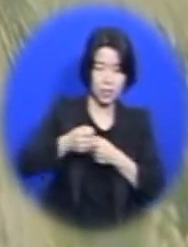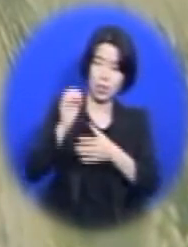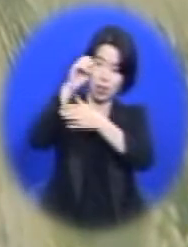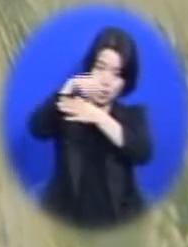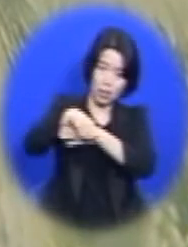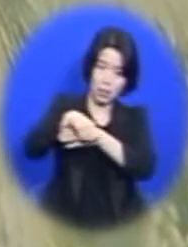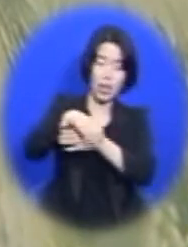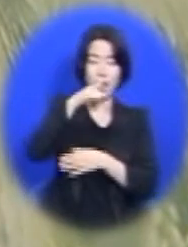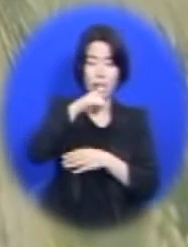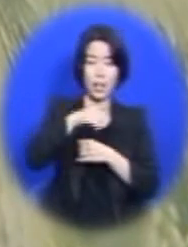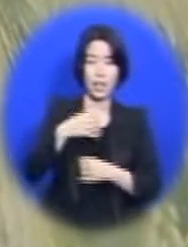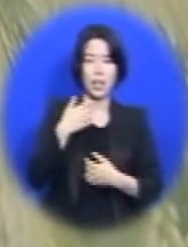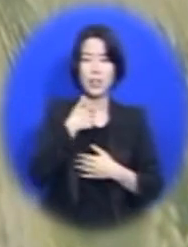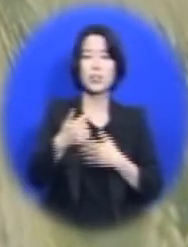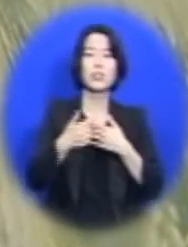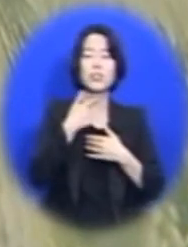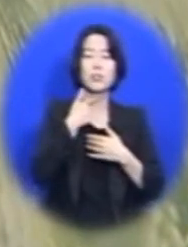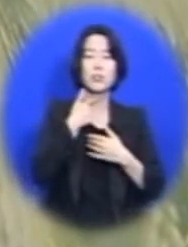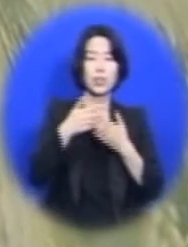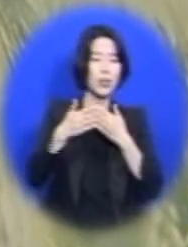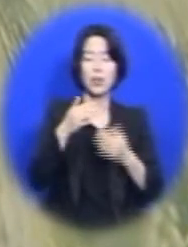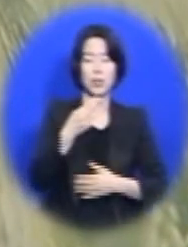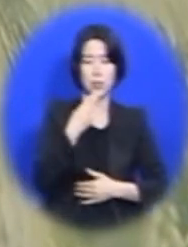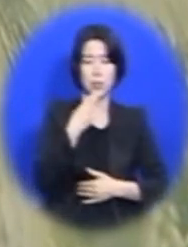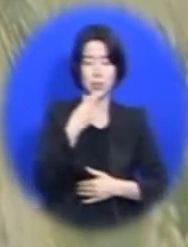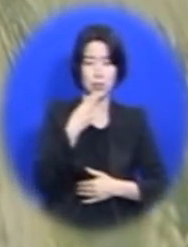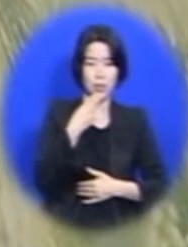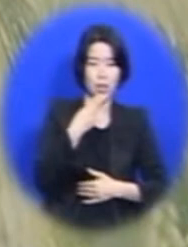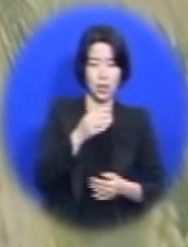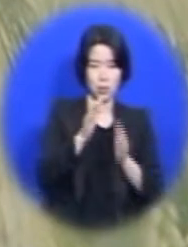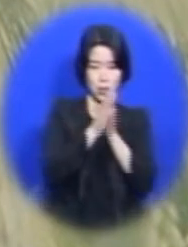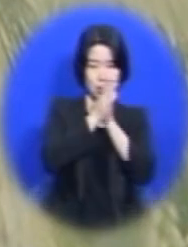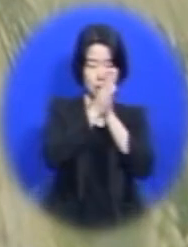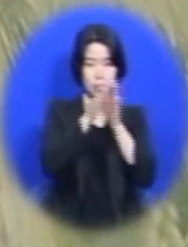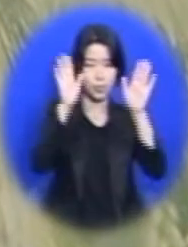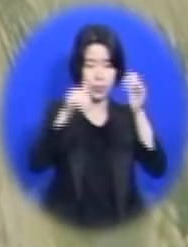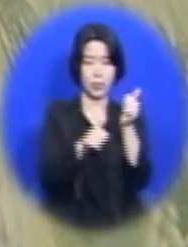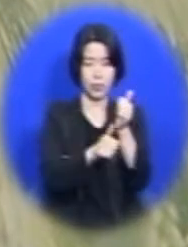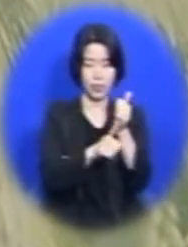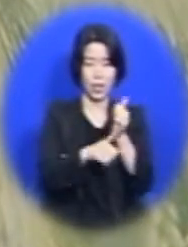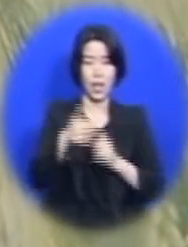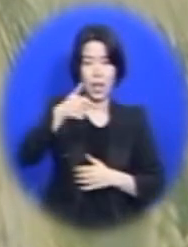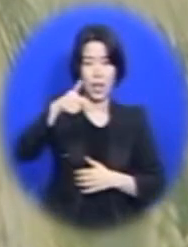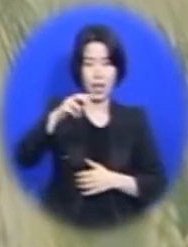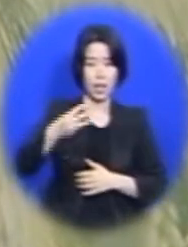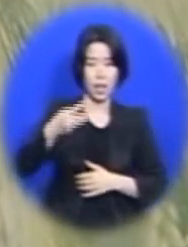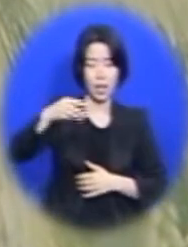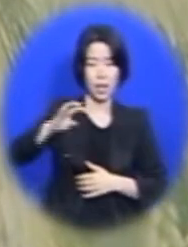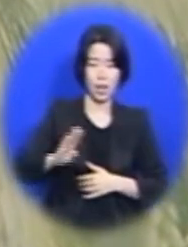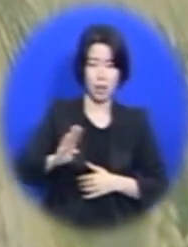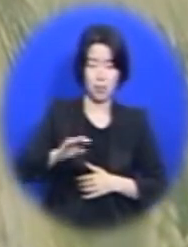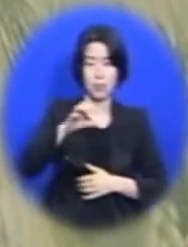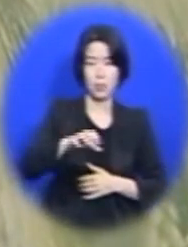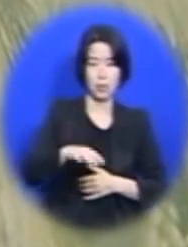맺어본 경험이 없습니다. 여호수아와 갈렙 외에는 애굽에서 농사지어본